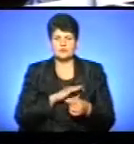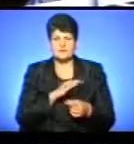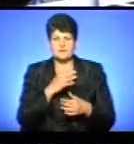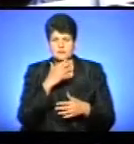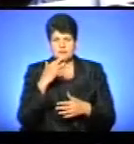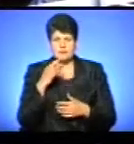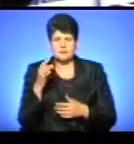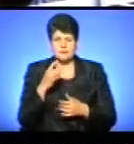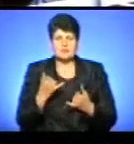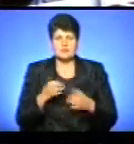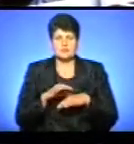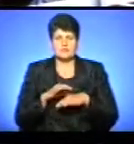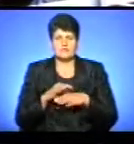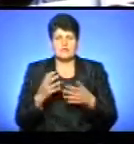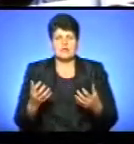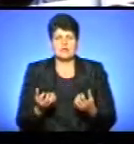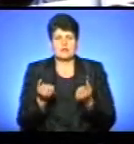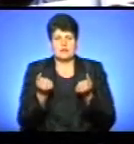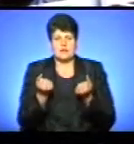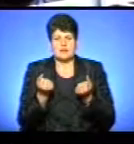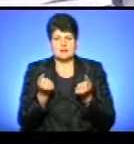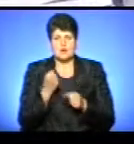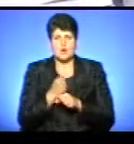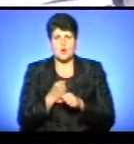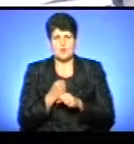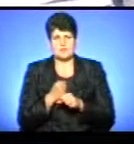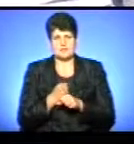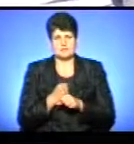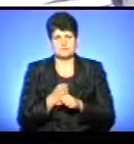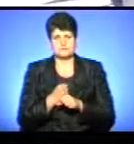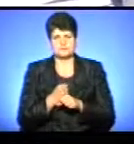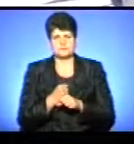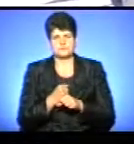для проведення рятувальних робіт.